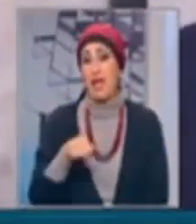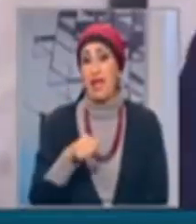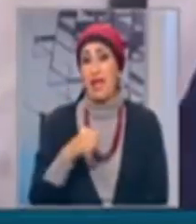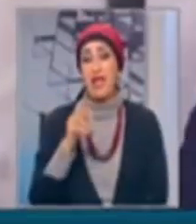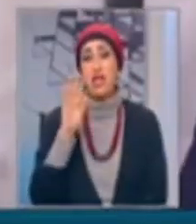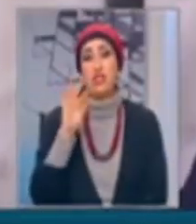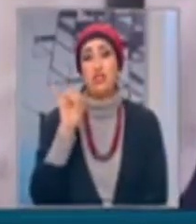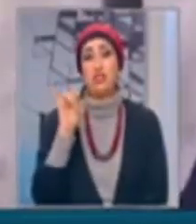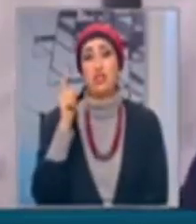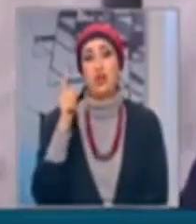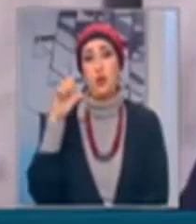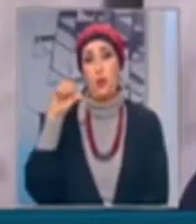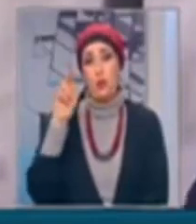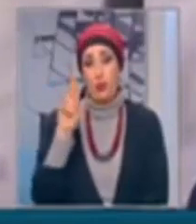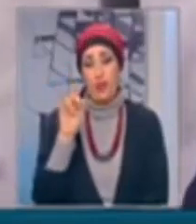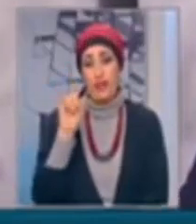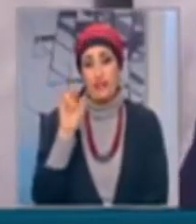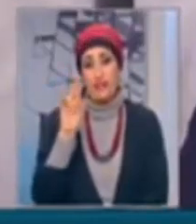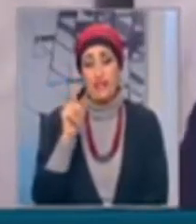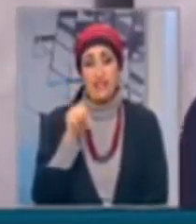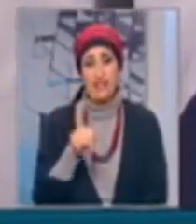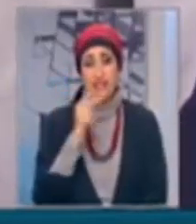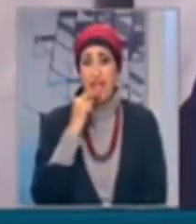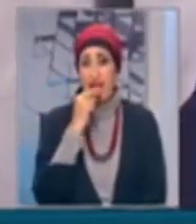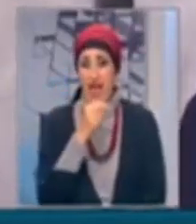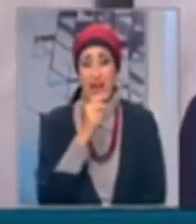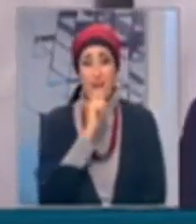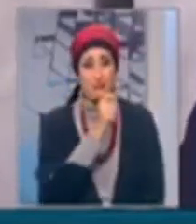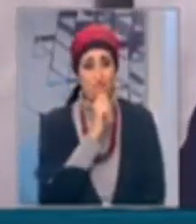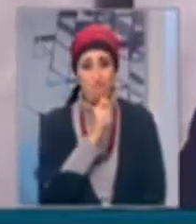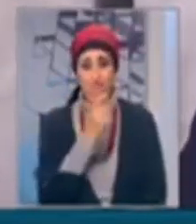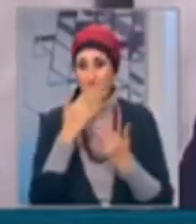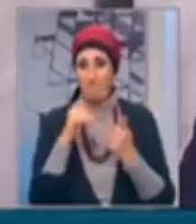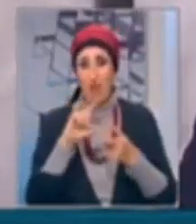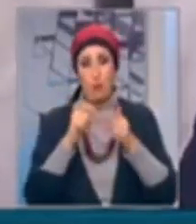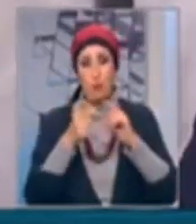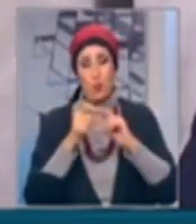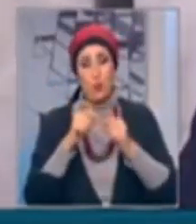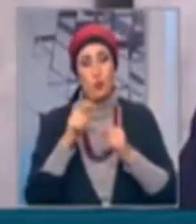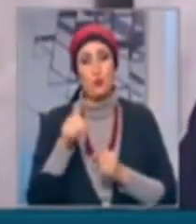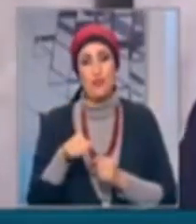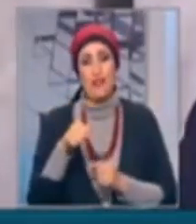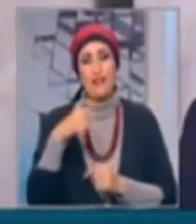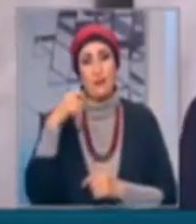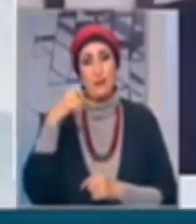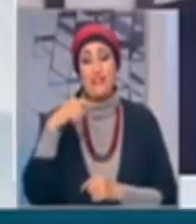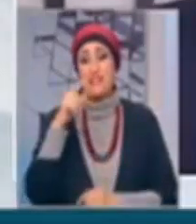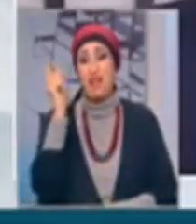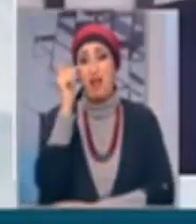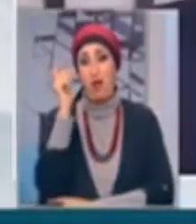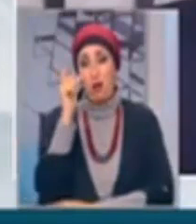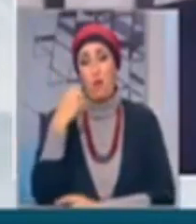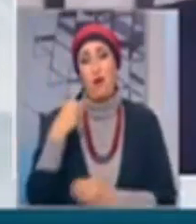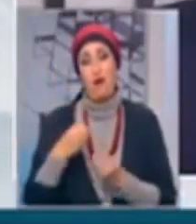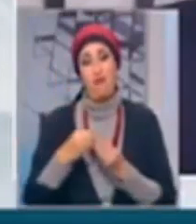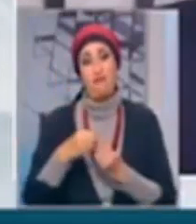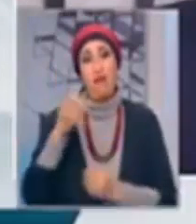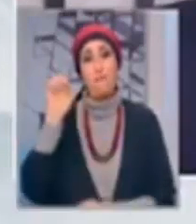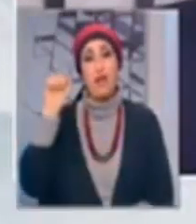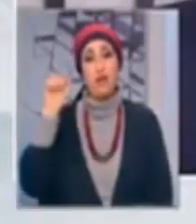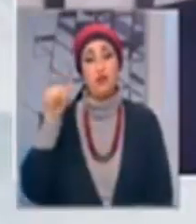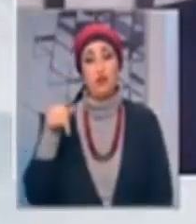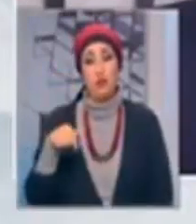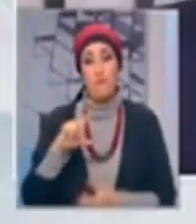العزيزة الشروت، كانت هذه هي أبرز ملامح وجولة ومعالي وزير الأوقاف والسادة أعضاء مجلس النواب هنا في